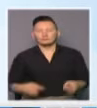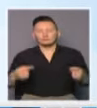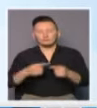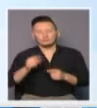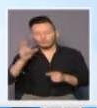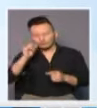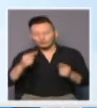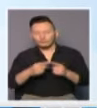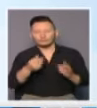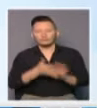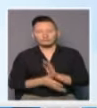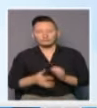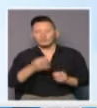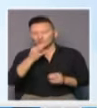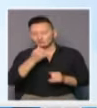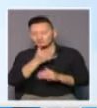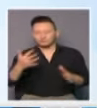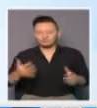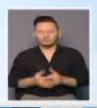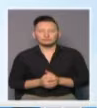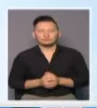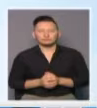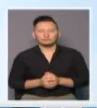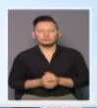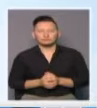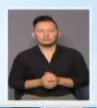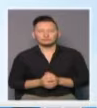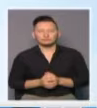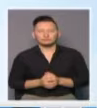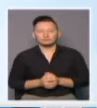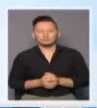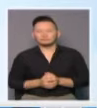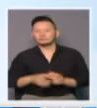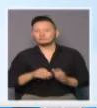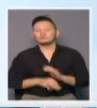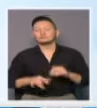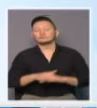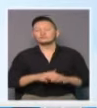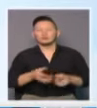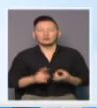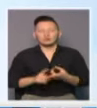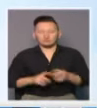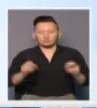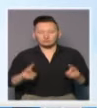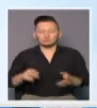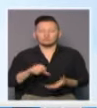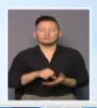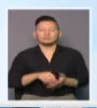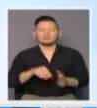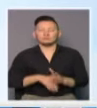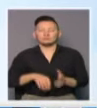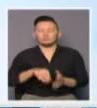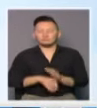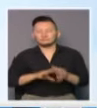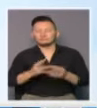назвать конкретно, но опять-таки при помощи наших многочисленных благодетелей, которые опять-таки проявляют таким